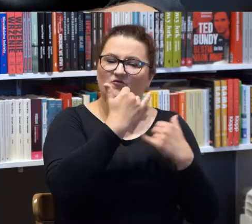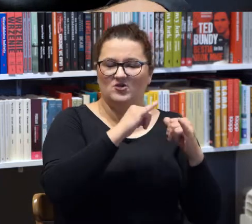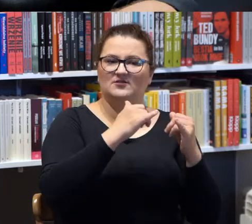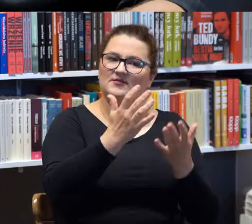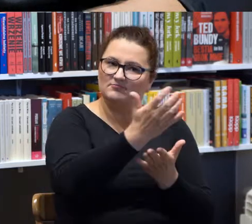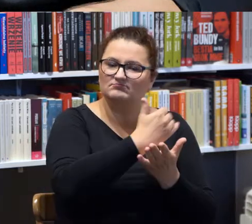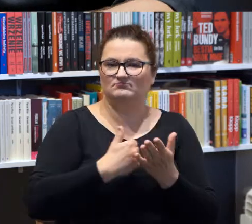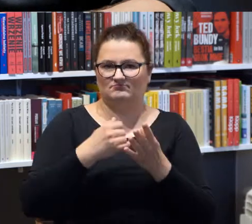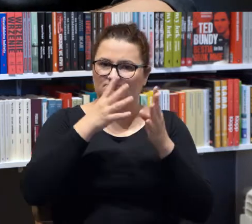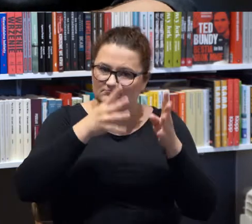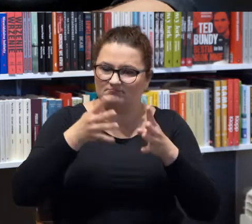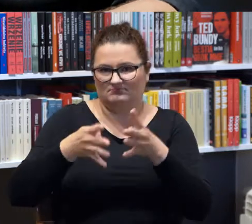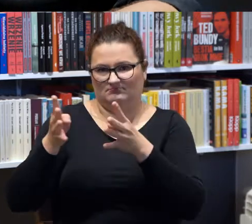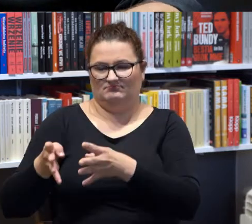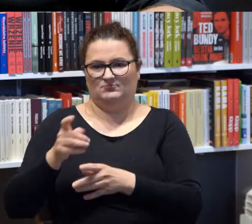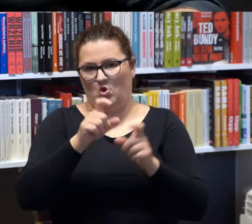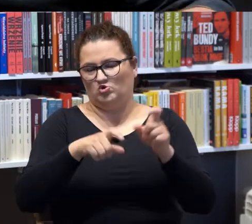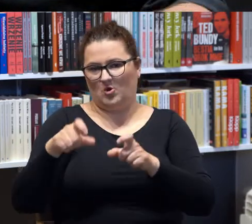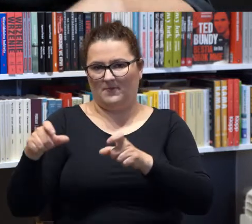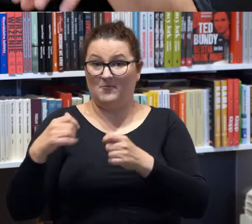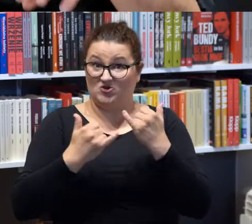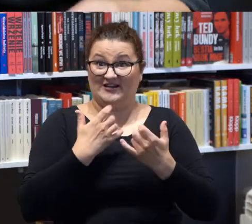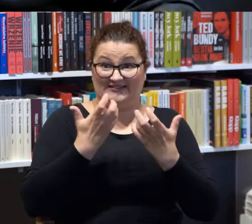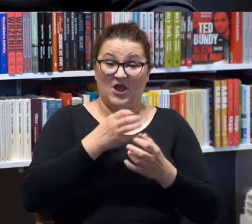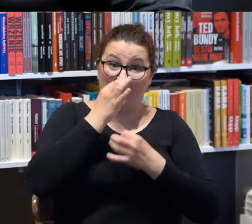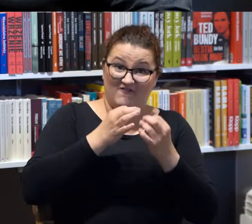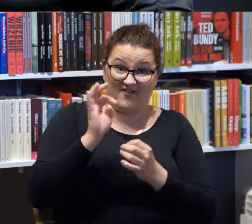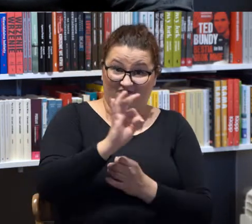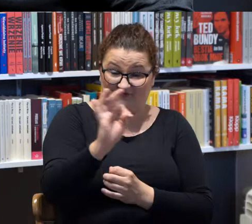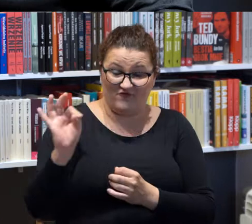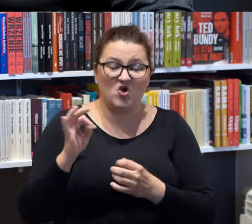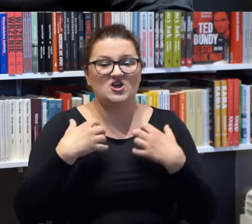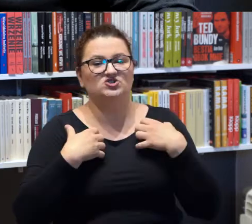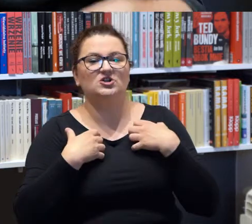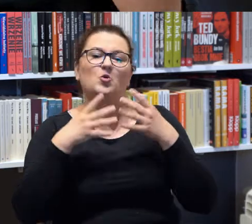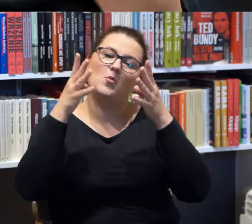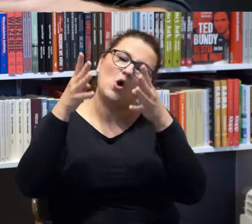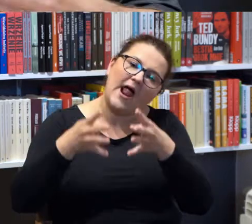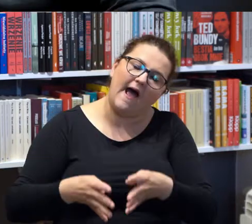jeżeli chcemy opowiedzieć czyjeś życie, to już nie robimy takiej klasycznej biografii,